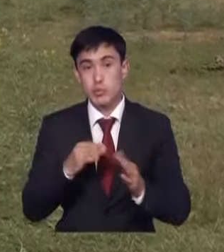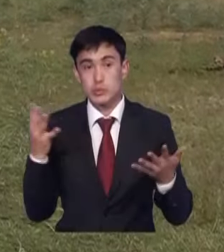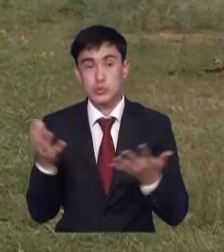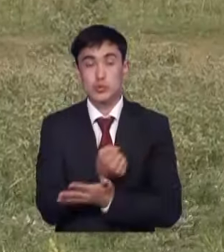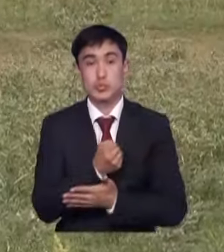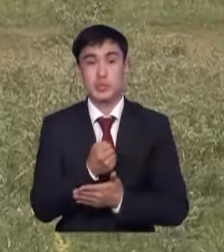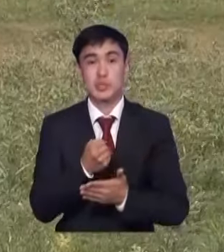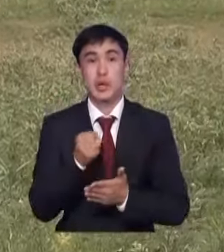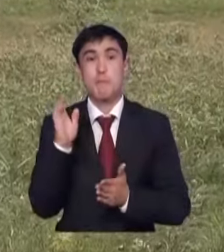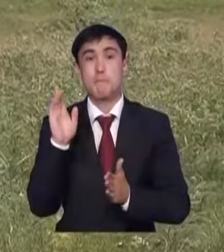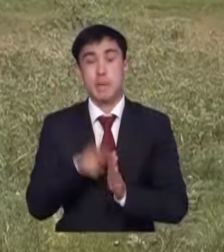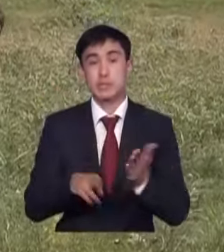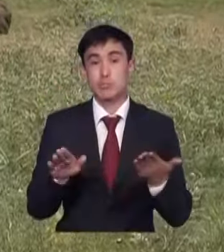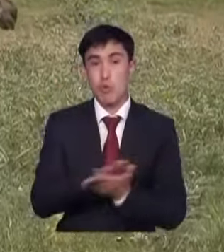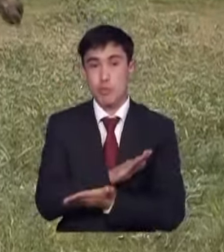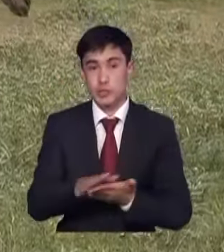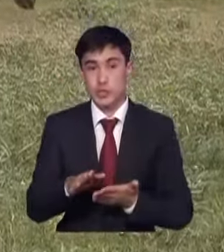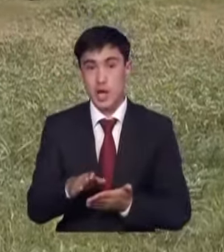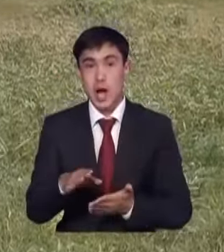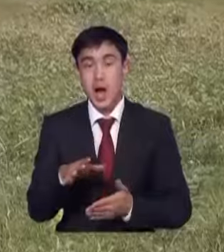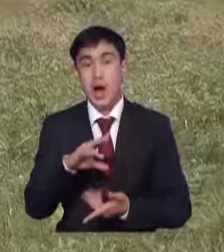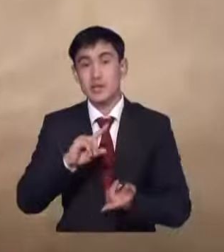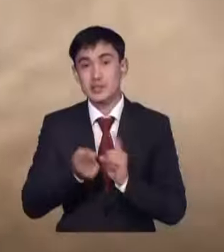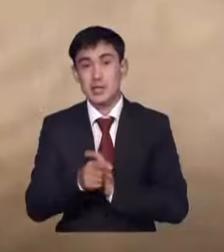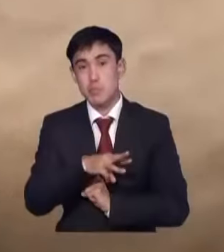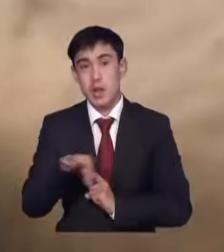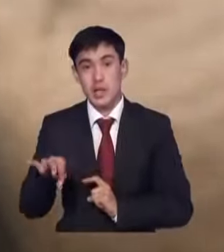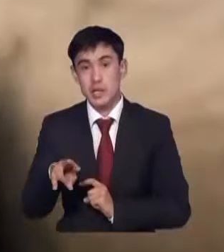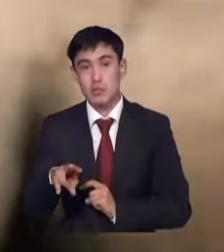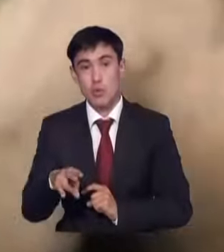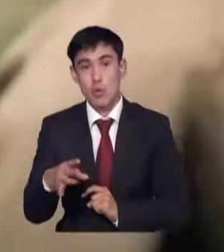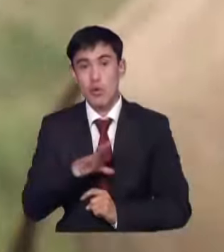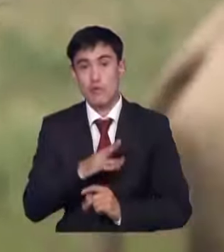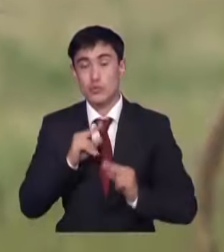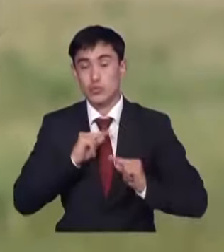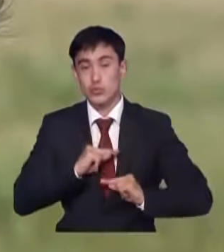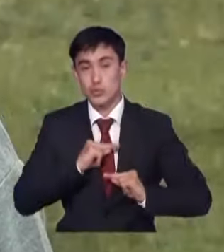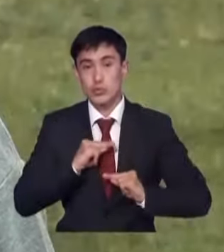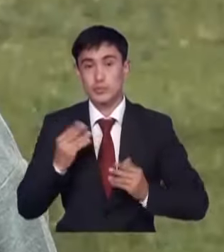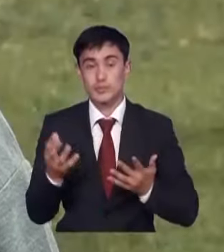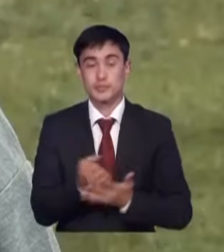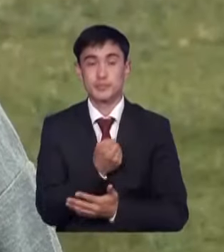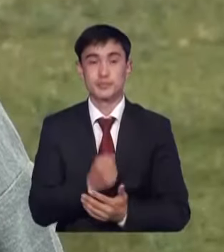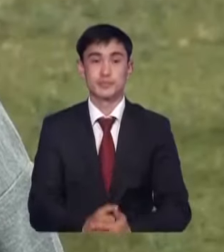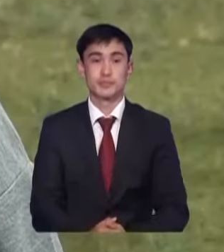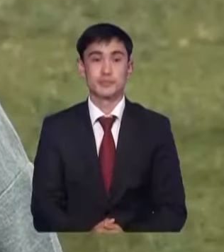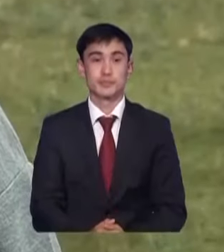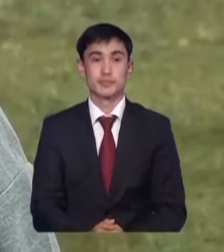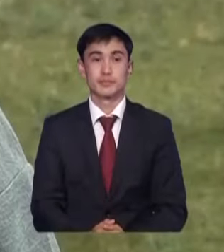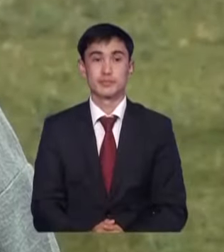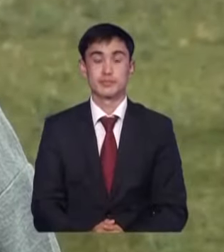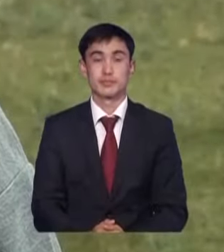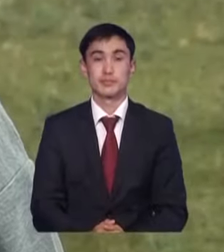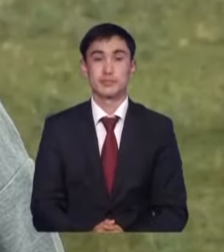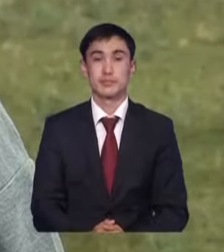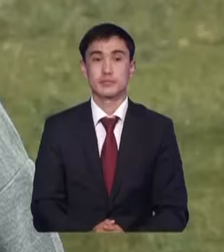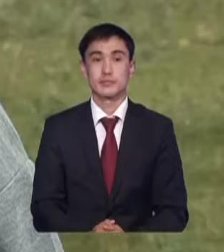успеха без чьей-либо помощи, а стать миллионером ему помог неустанный труд. В